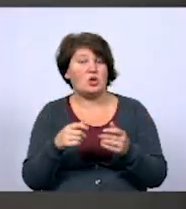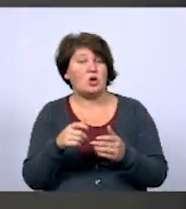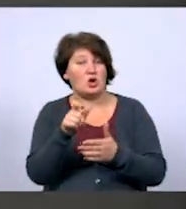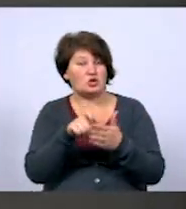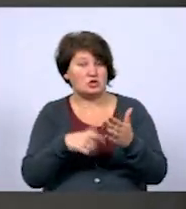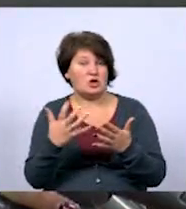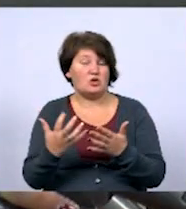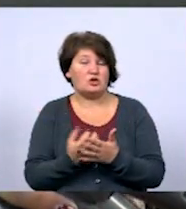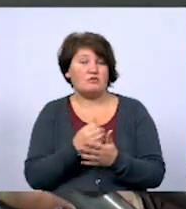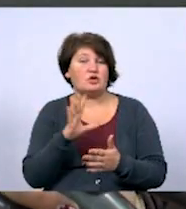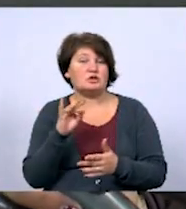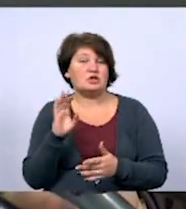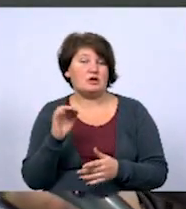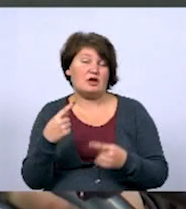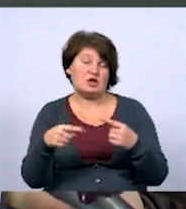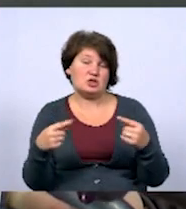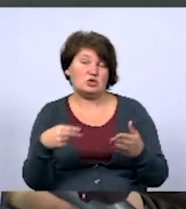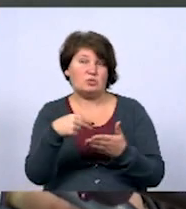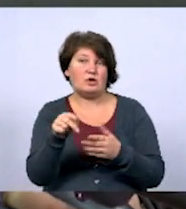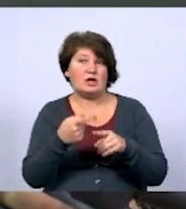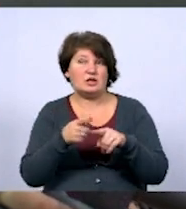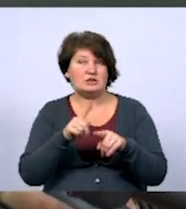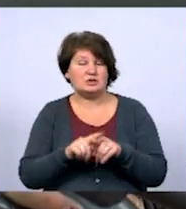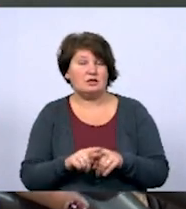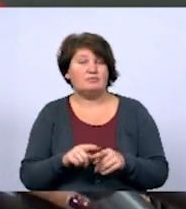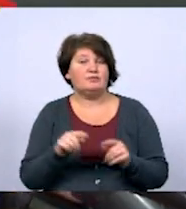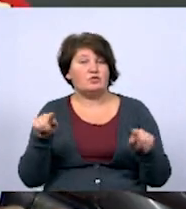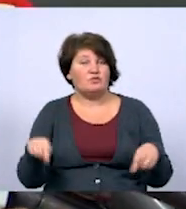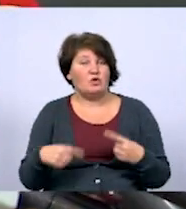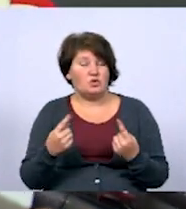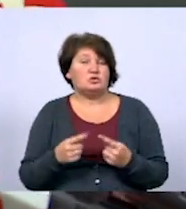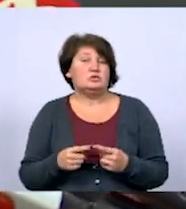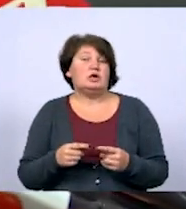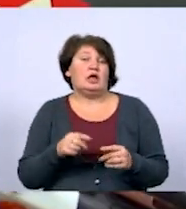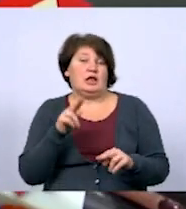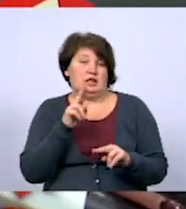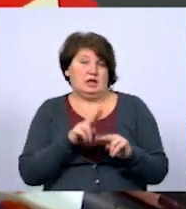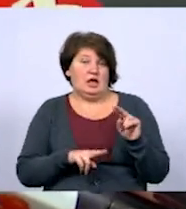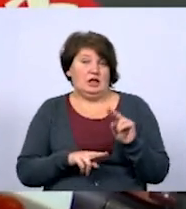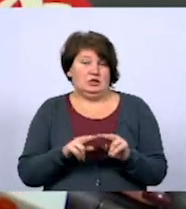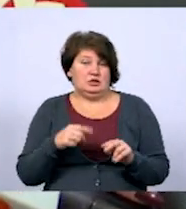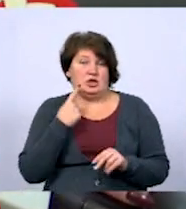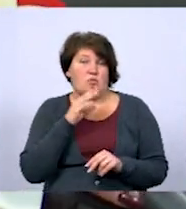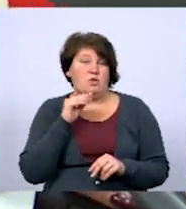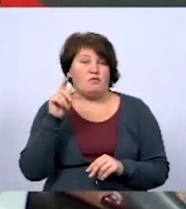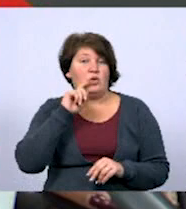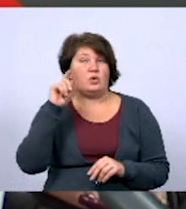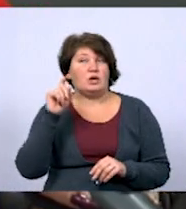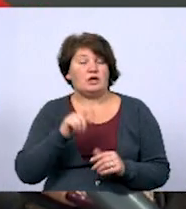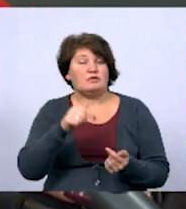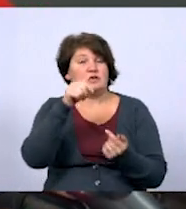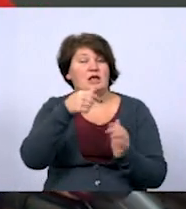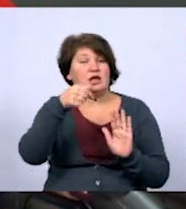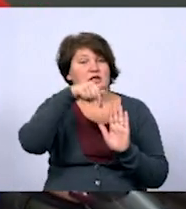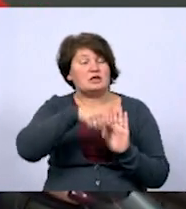решту купували. Ці оголошення створюють певний настрій, а мова українська в тій стилістиці, яка